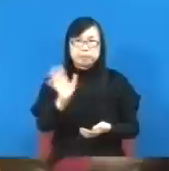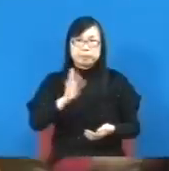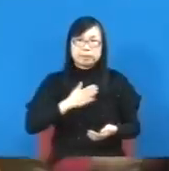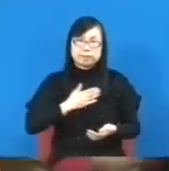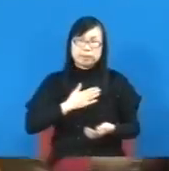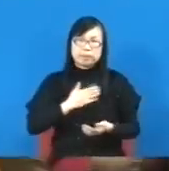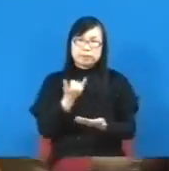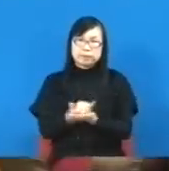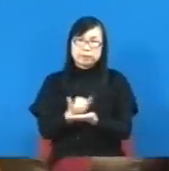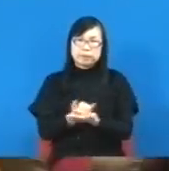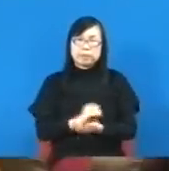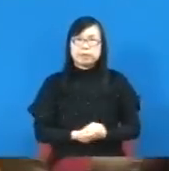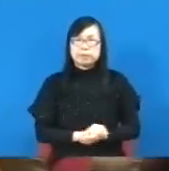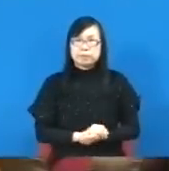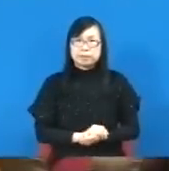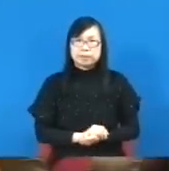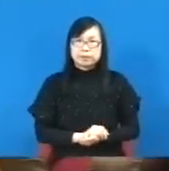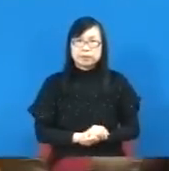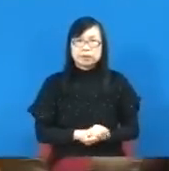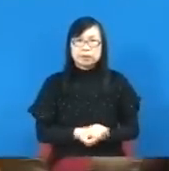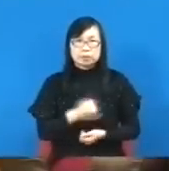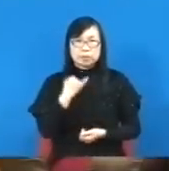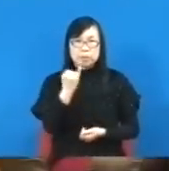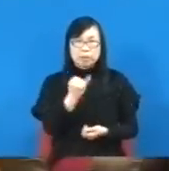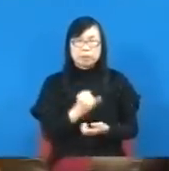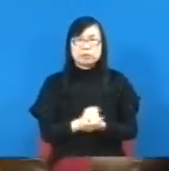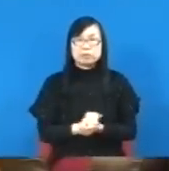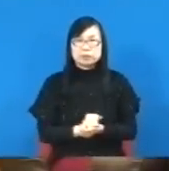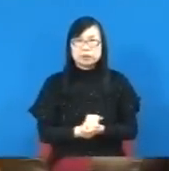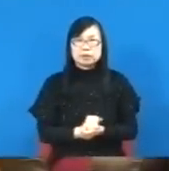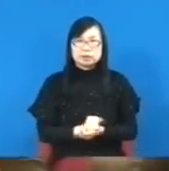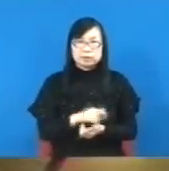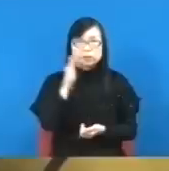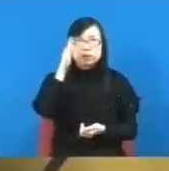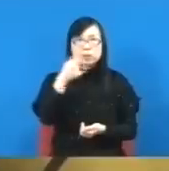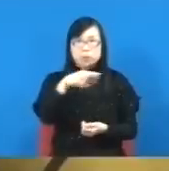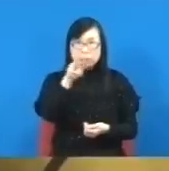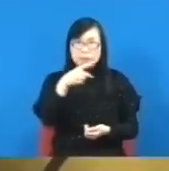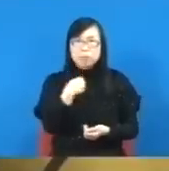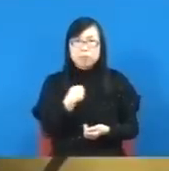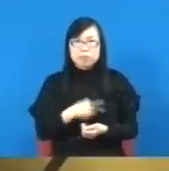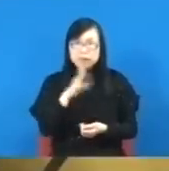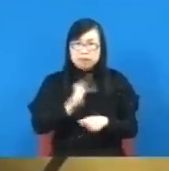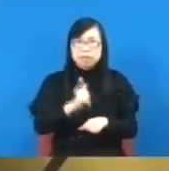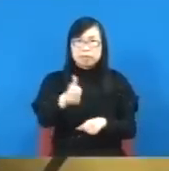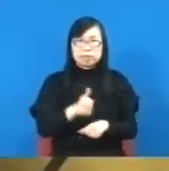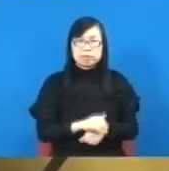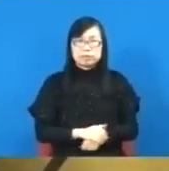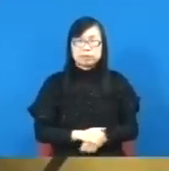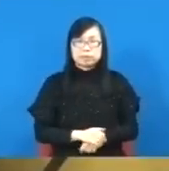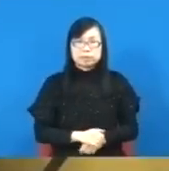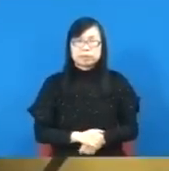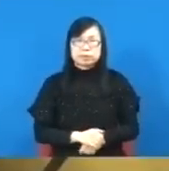係我真係唔妥你，咁我咪就最多你就係揾到我哋好嘢啫，係咪啊？嗱，呢